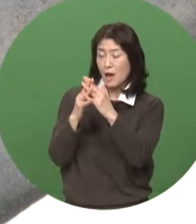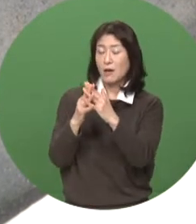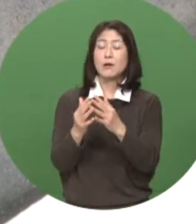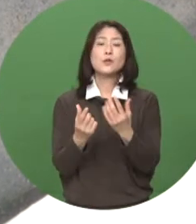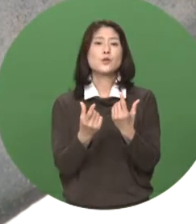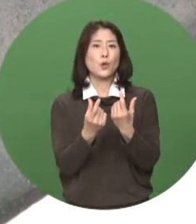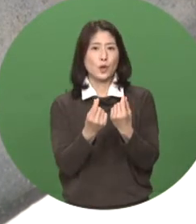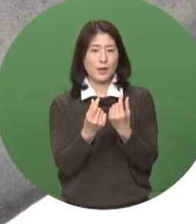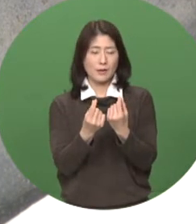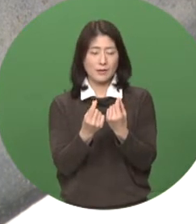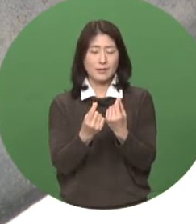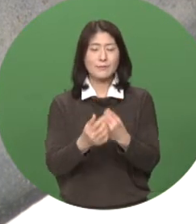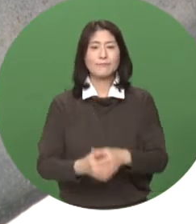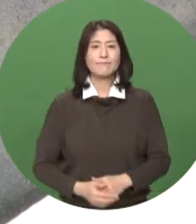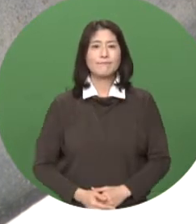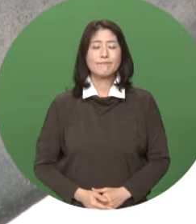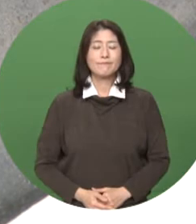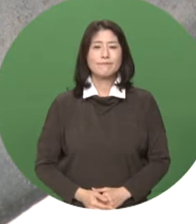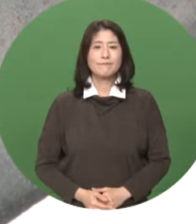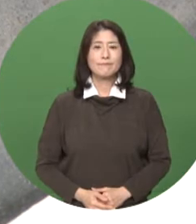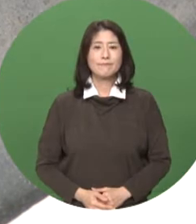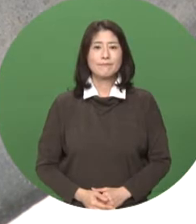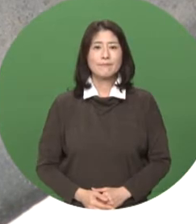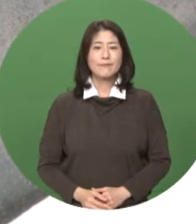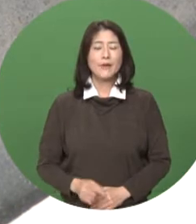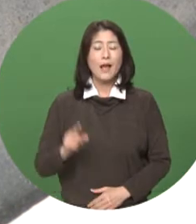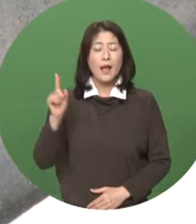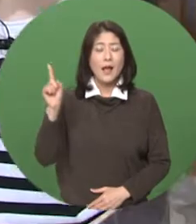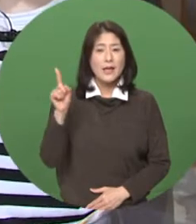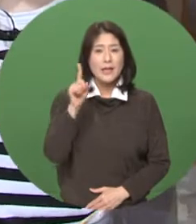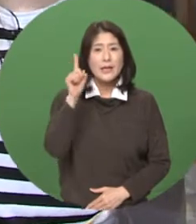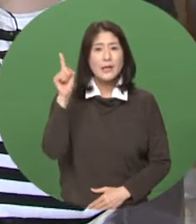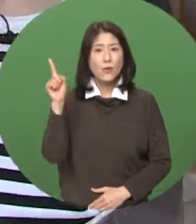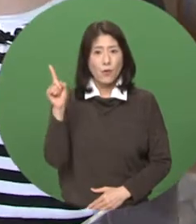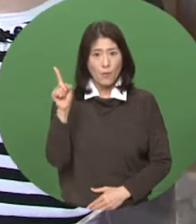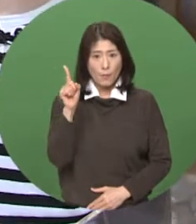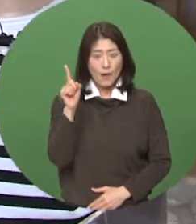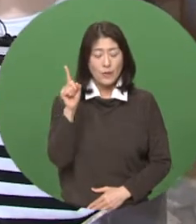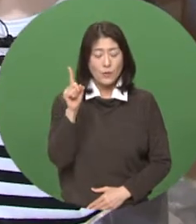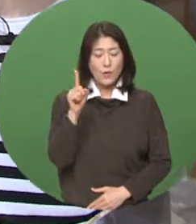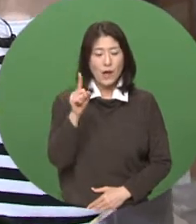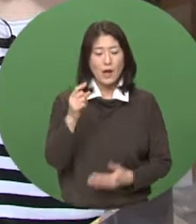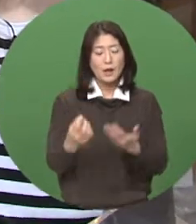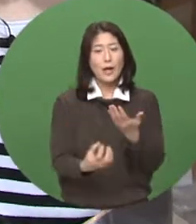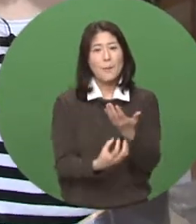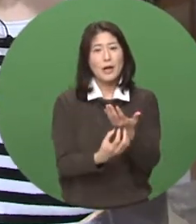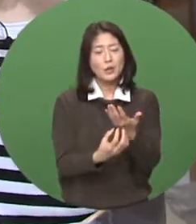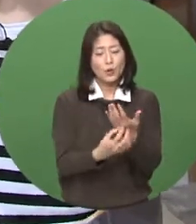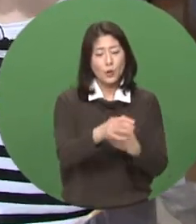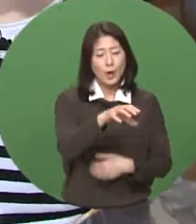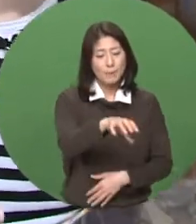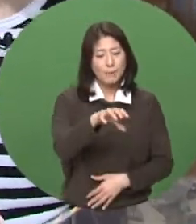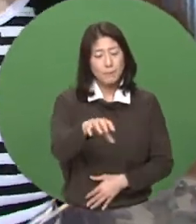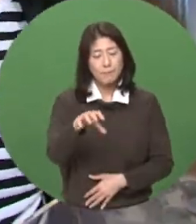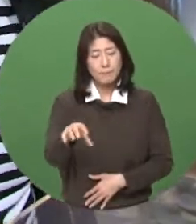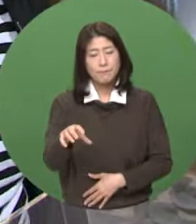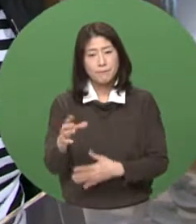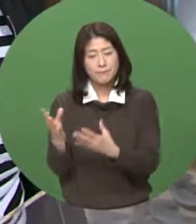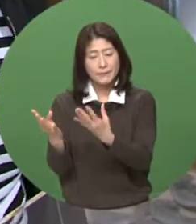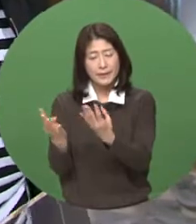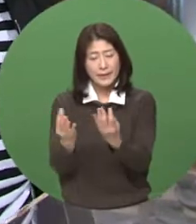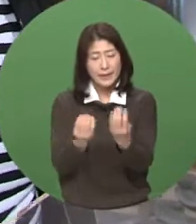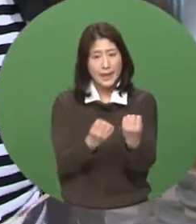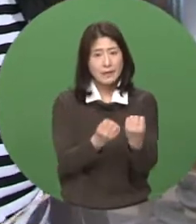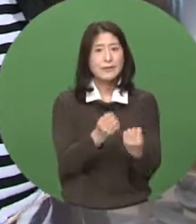。これはね、当時都があった奈良の都、はい、平城宮、 うんうん、 そちらへこのお皿